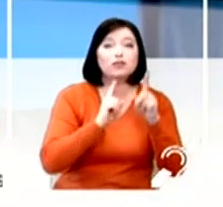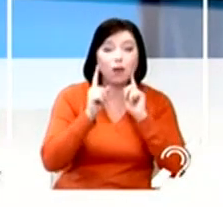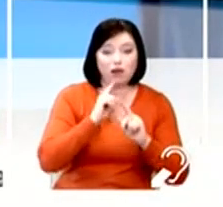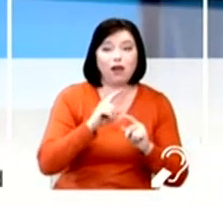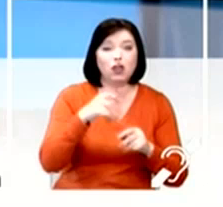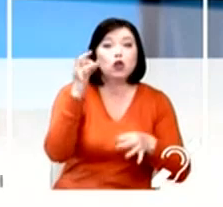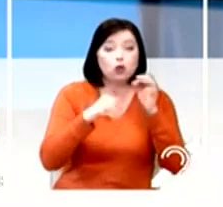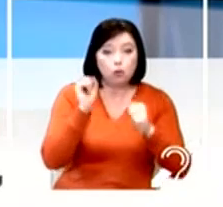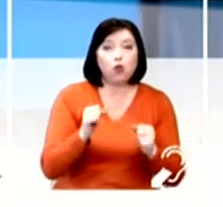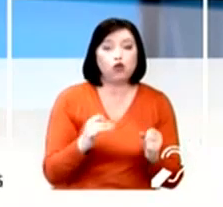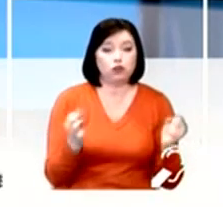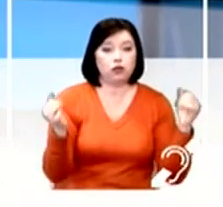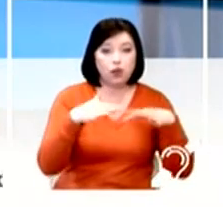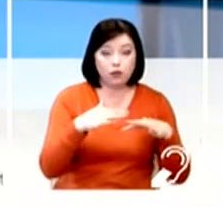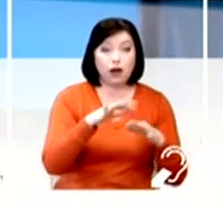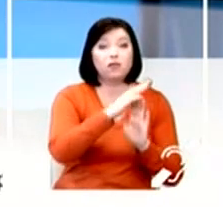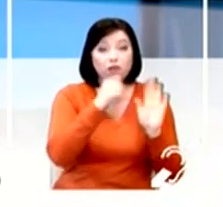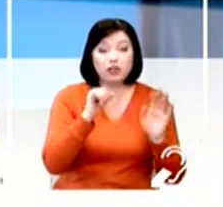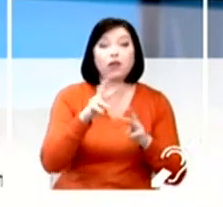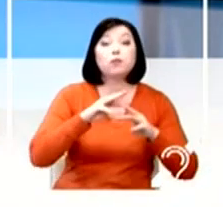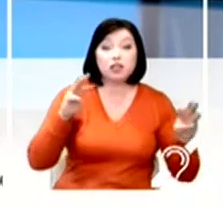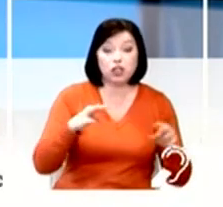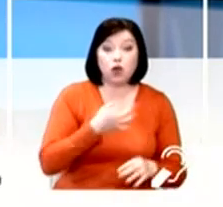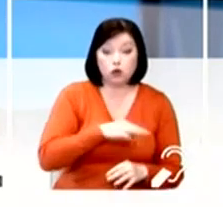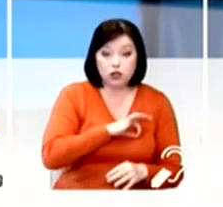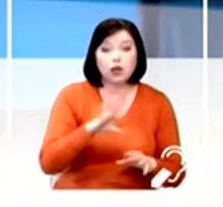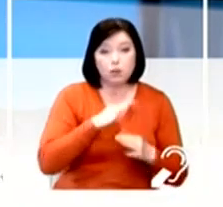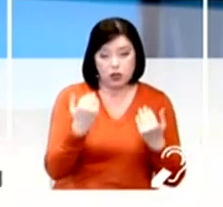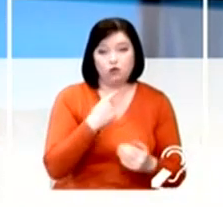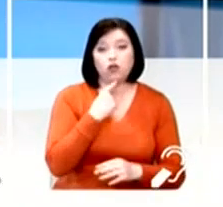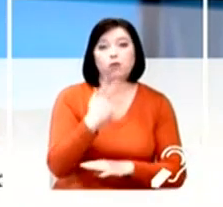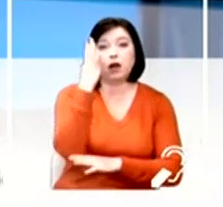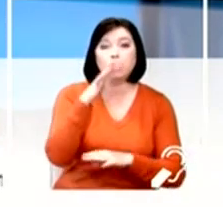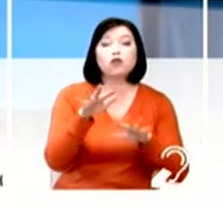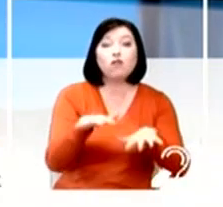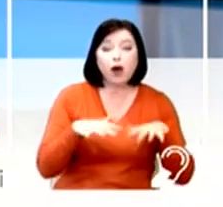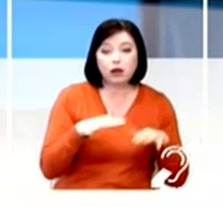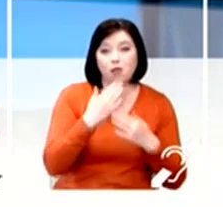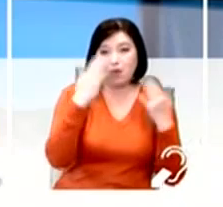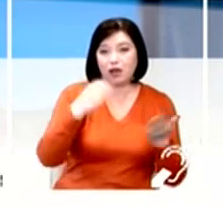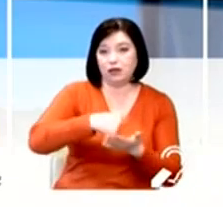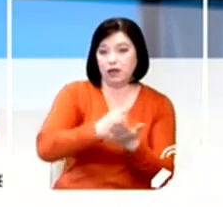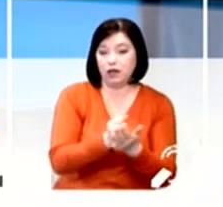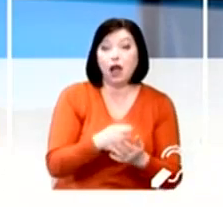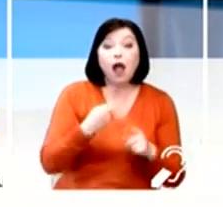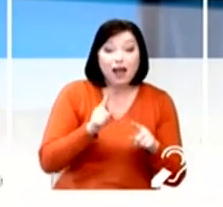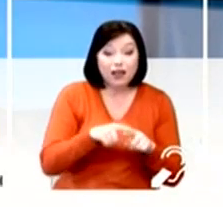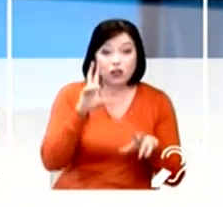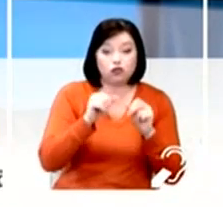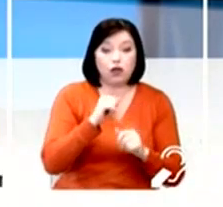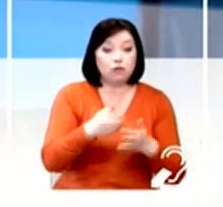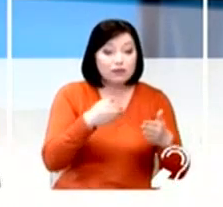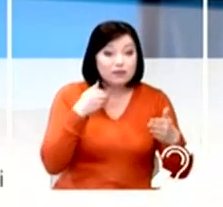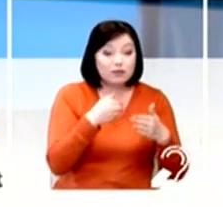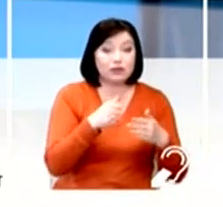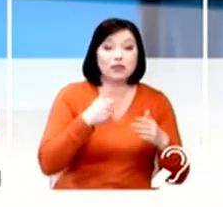judecătorilor se poate fi convocată și de ministrul justiției a fost votată astăzi de Parlament în lectură finală. Se întâmplă cu o zi înainte de ședința